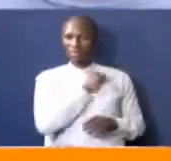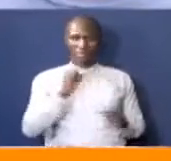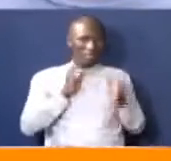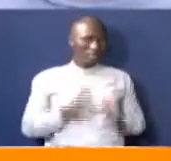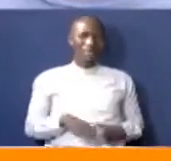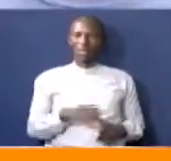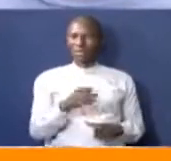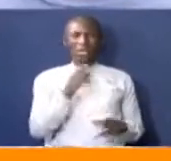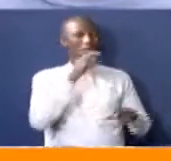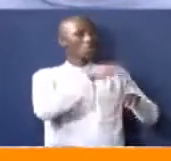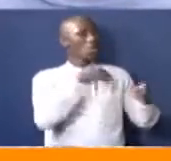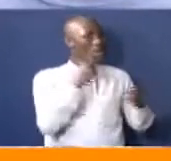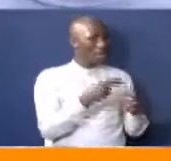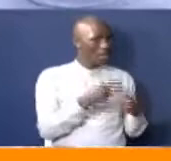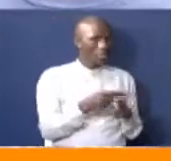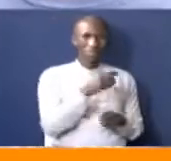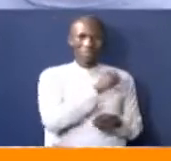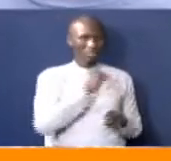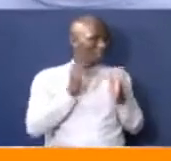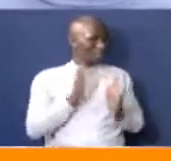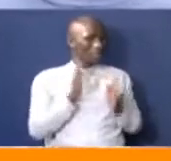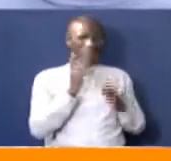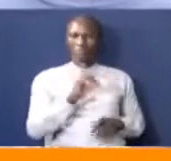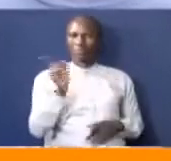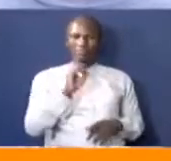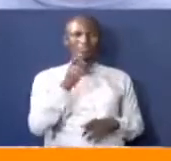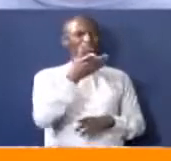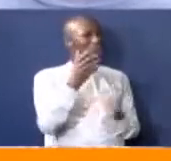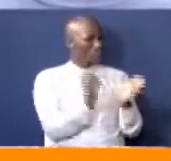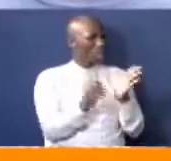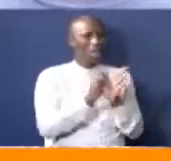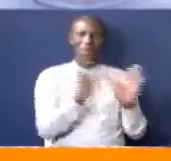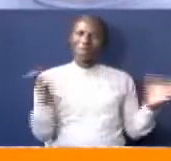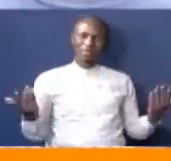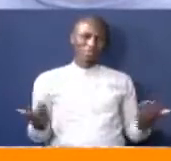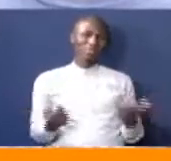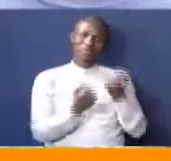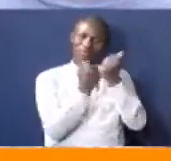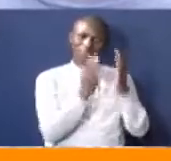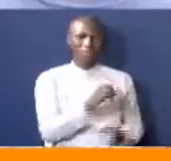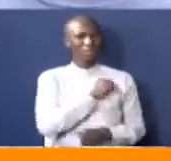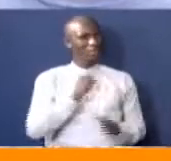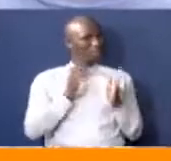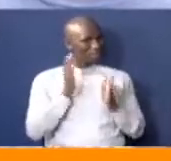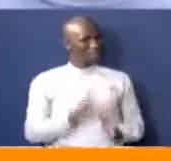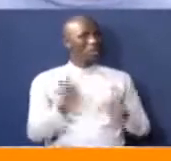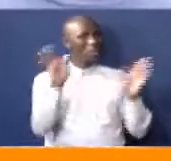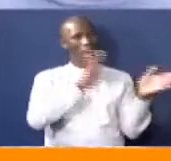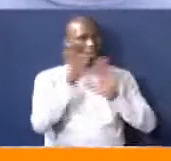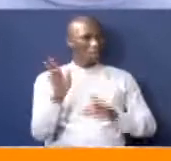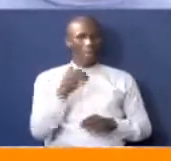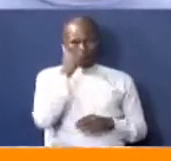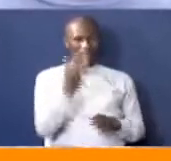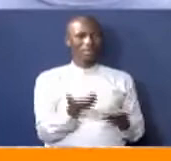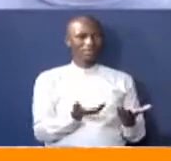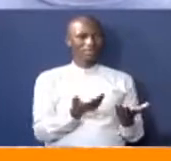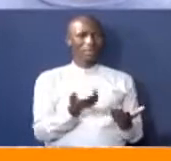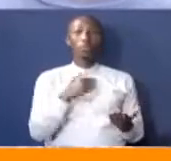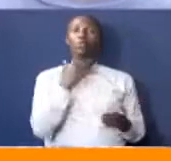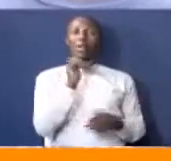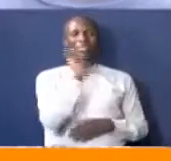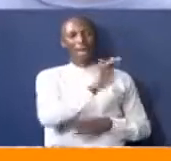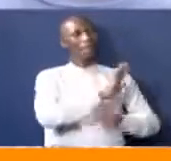kwa mburandewa kuta mundu wa senator kia hito atawe supporter wa senator wa waipa na kiu ni kiu jitu